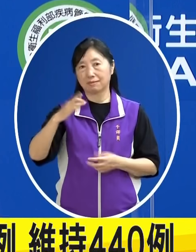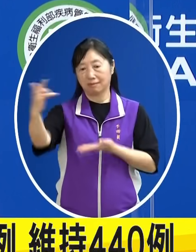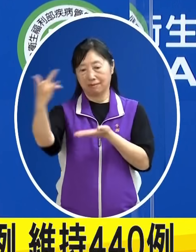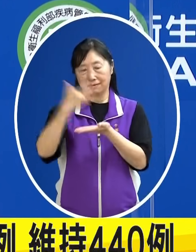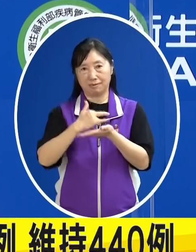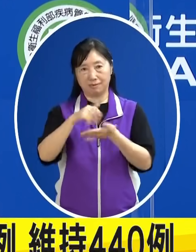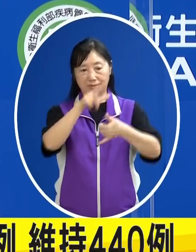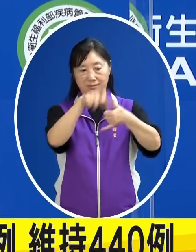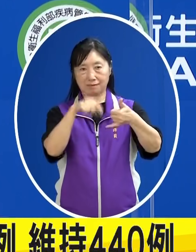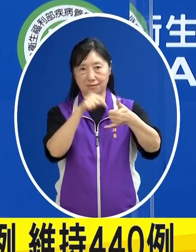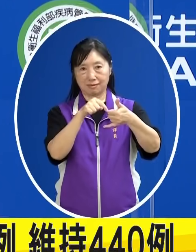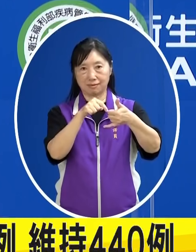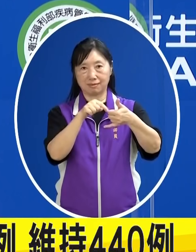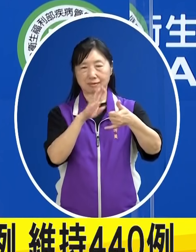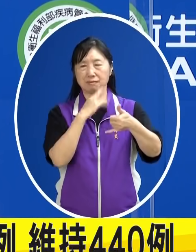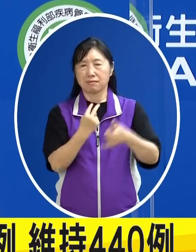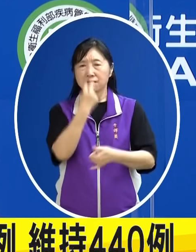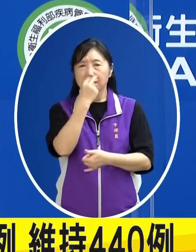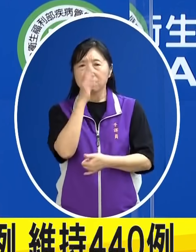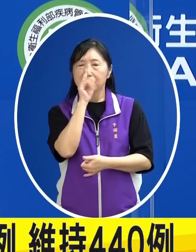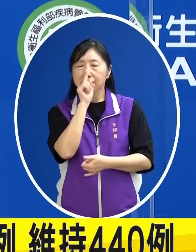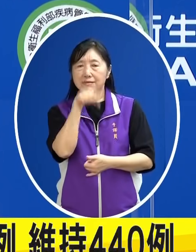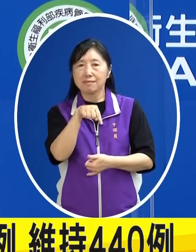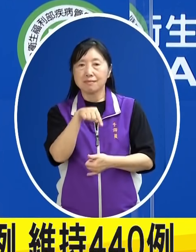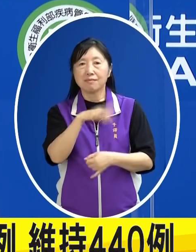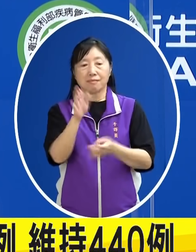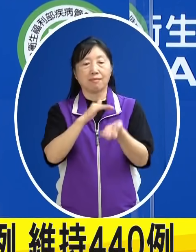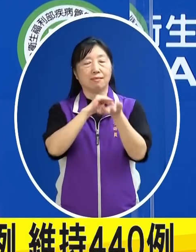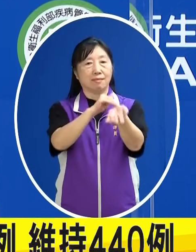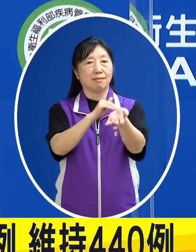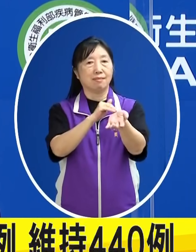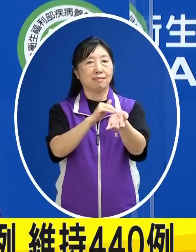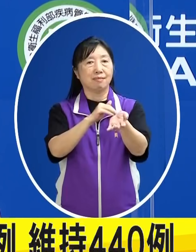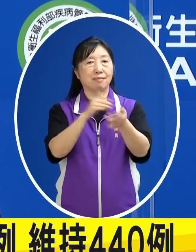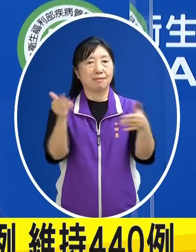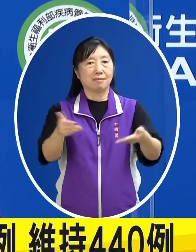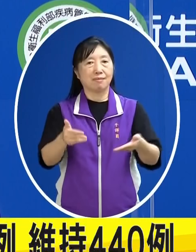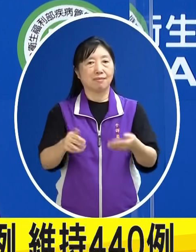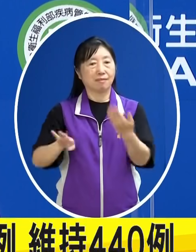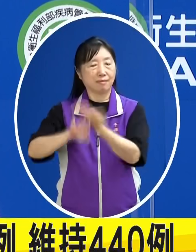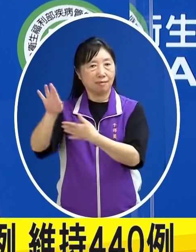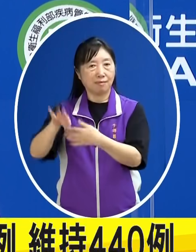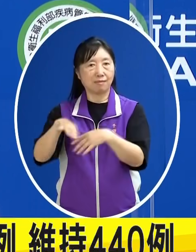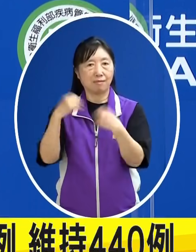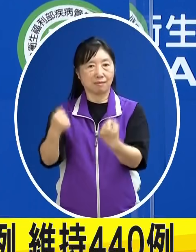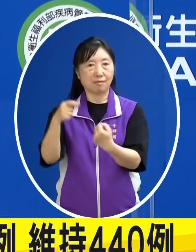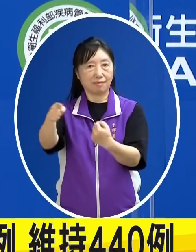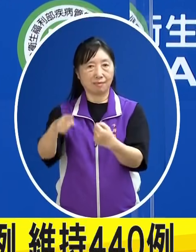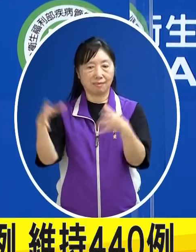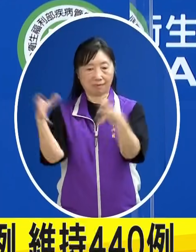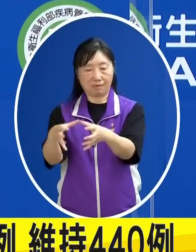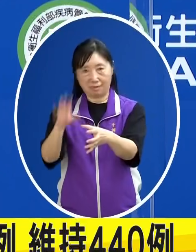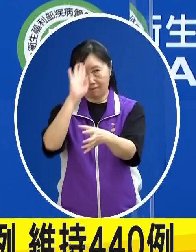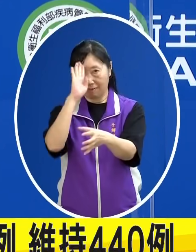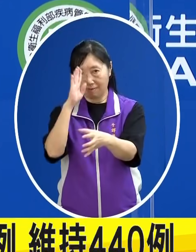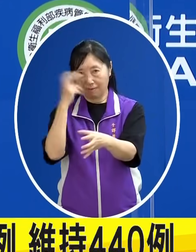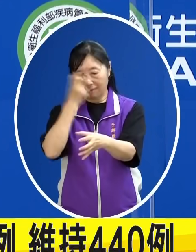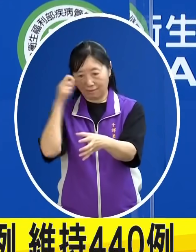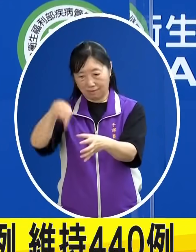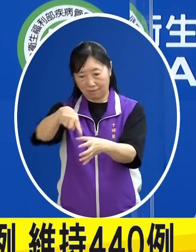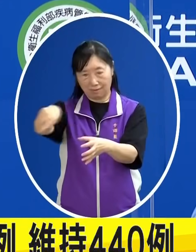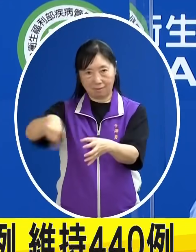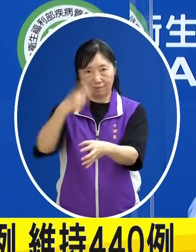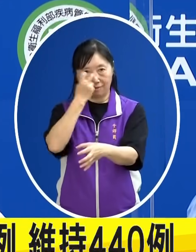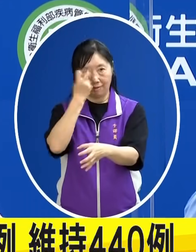哈，那有一个有呼吸道的症状，后送就医，那其余的哈集中在集中检疫所持续的监